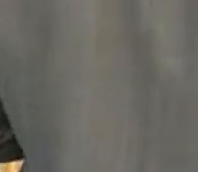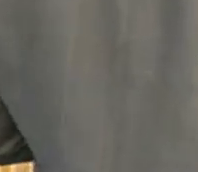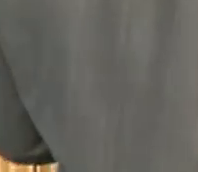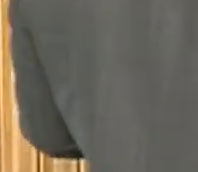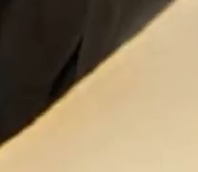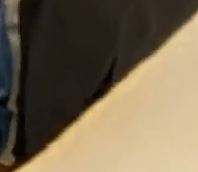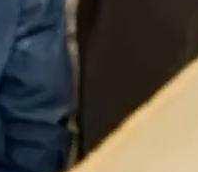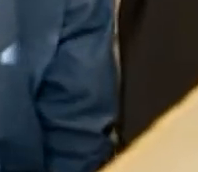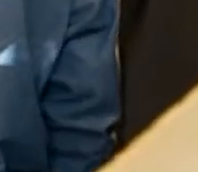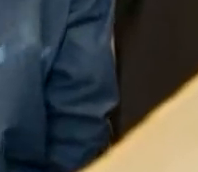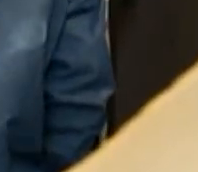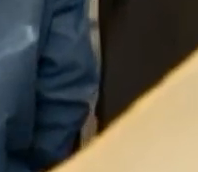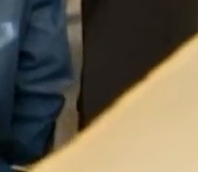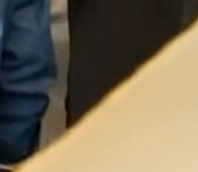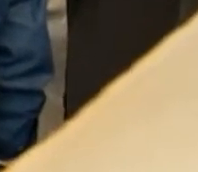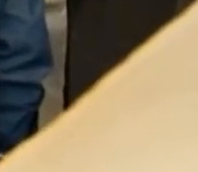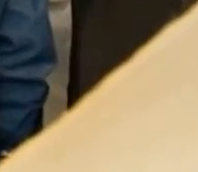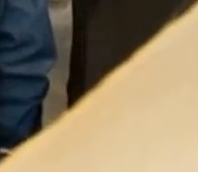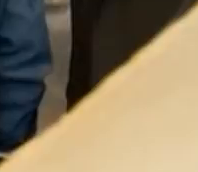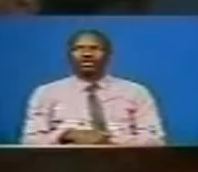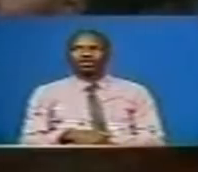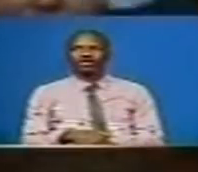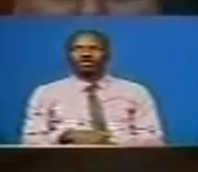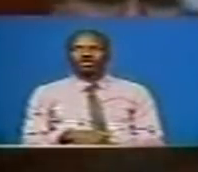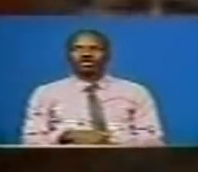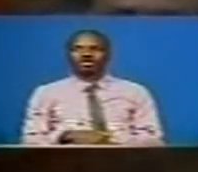Awamu ya kwanza ya ndondi ikaishi hapo alasiri.